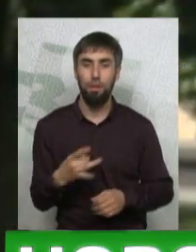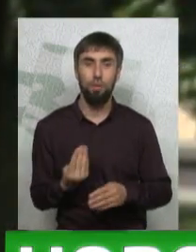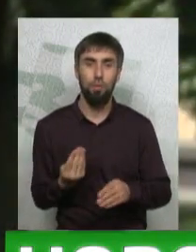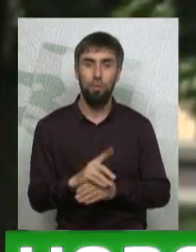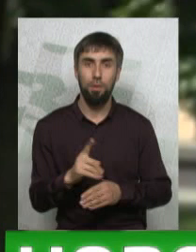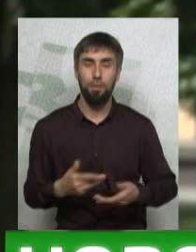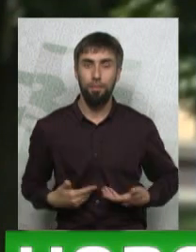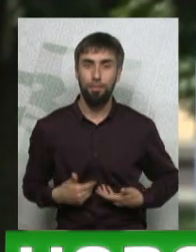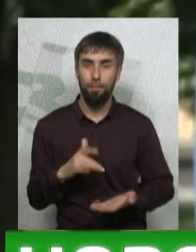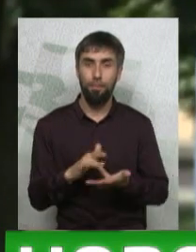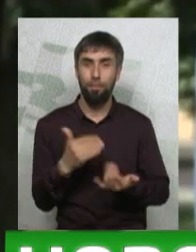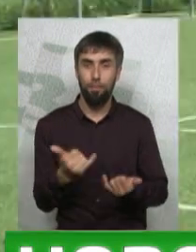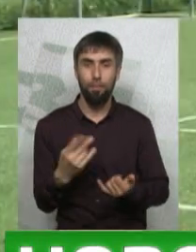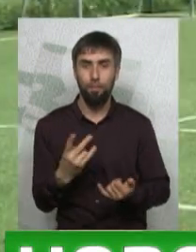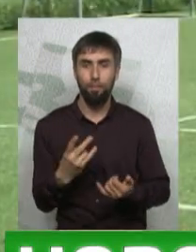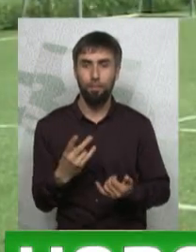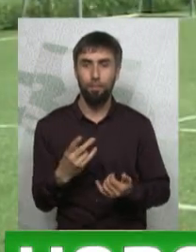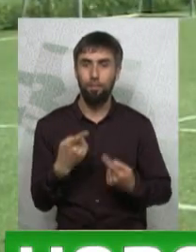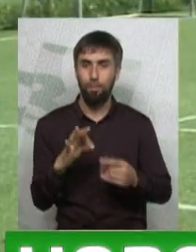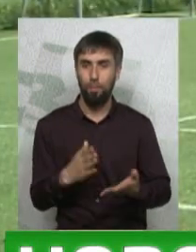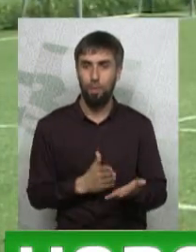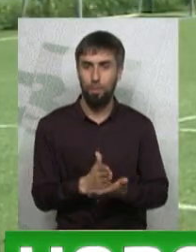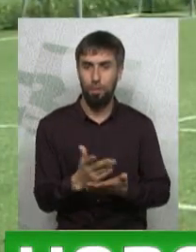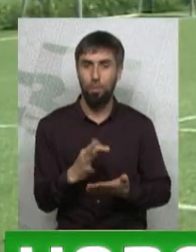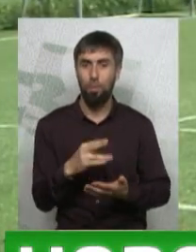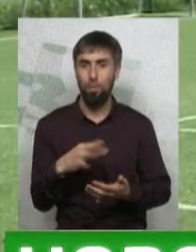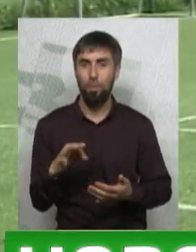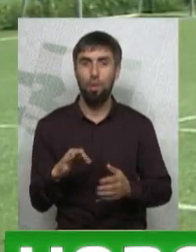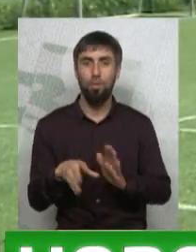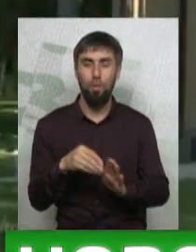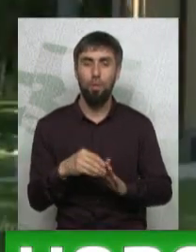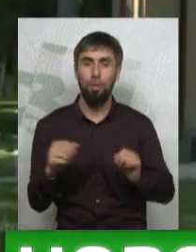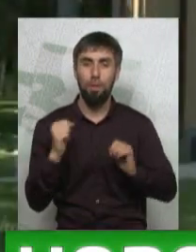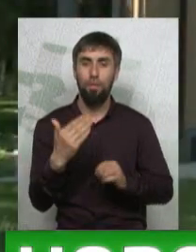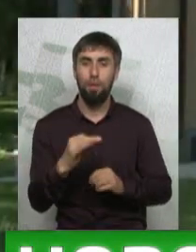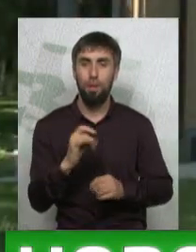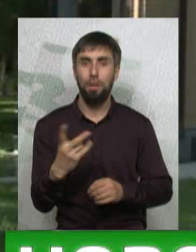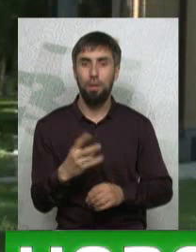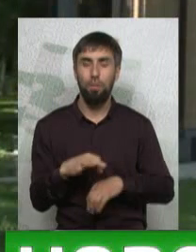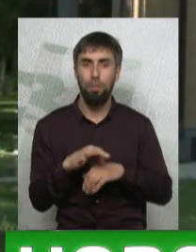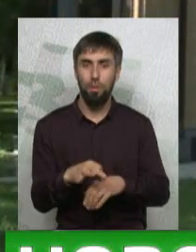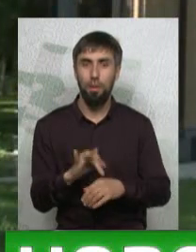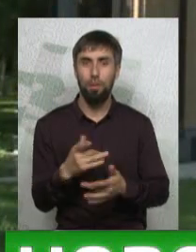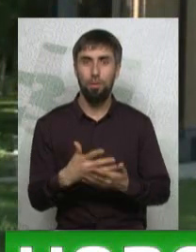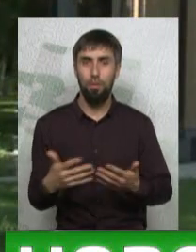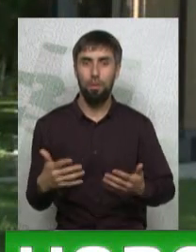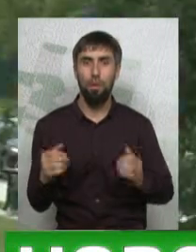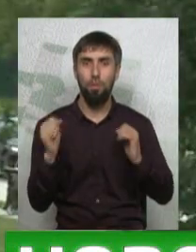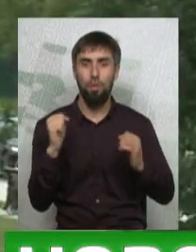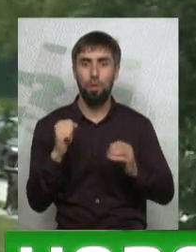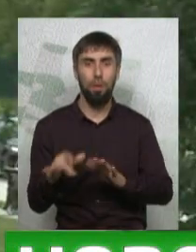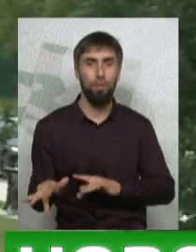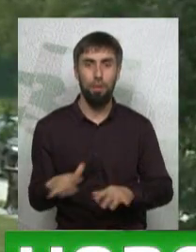добавил, что жизнь центра отныне должна пойти по другому курсу, а помимо сборов спортсменов в его стенах должны проходить и другие